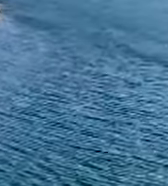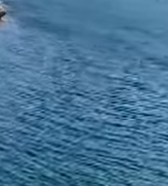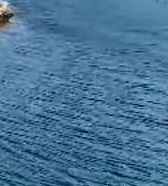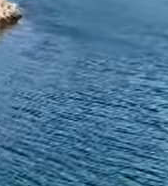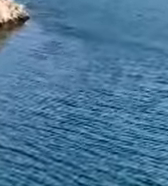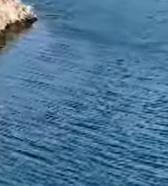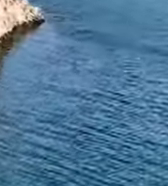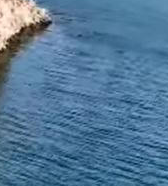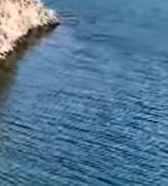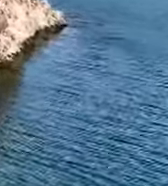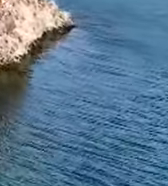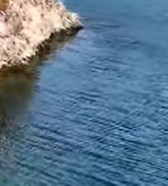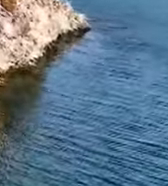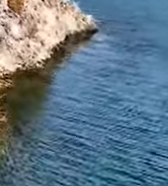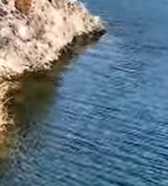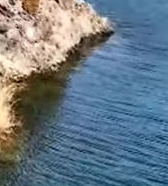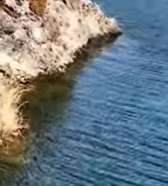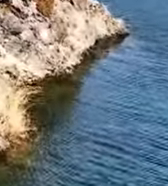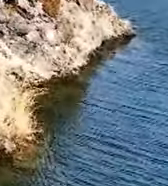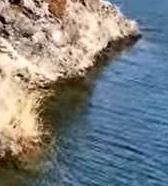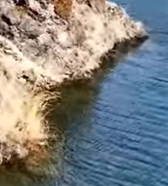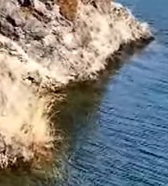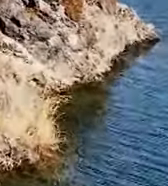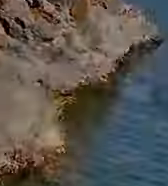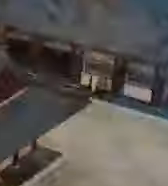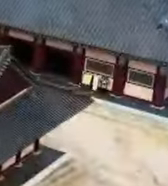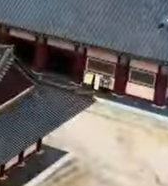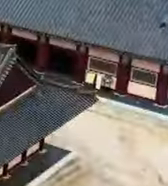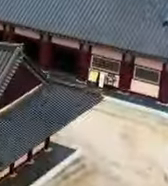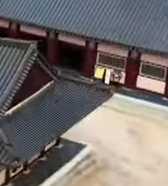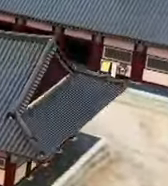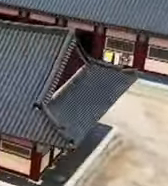충북입니다. 15.6% 투표율 기록하고 있습니다.